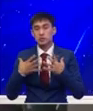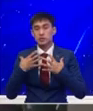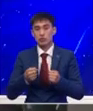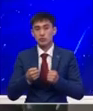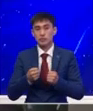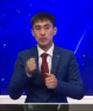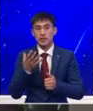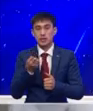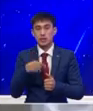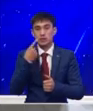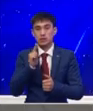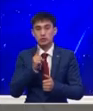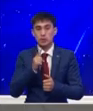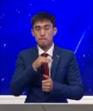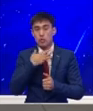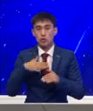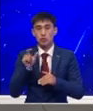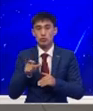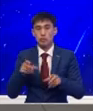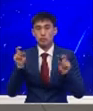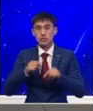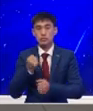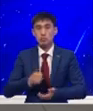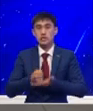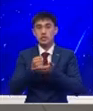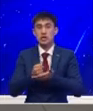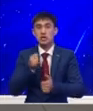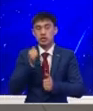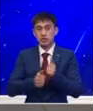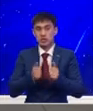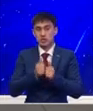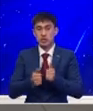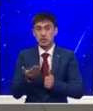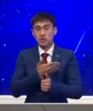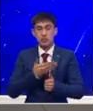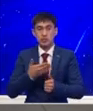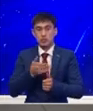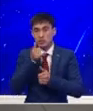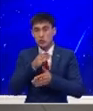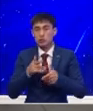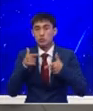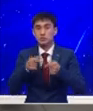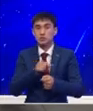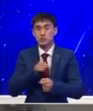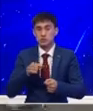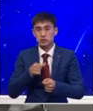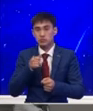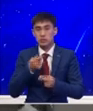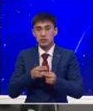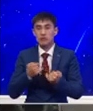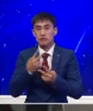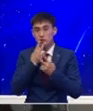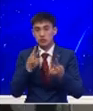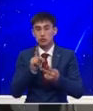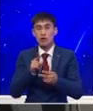здоровьем. Также стоит отметить, что многие люди пришли с поддержкой, ведь чаще всего нам стыдно ходить на консультацию самостоятельно. Но теперь я